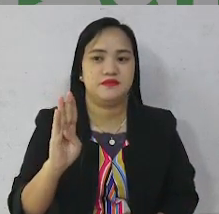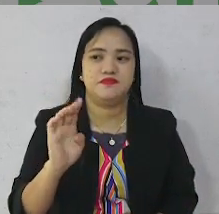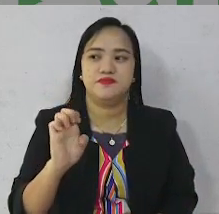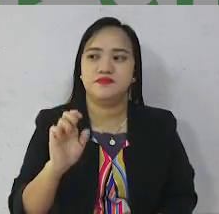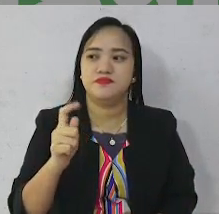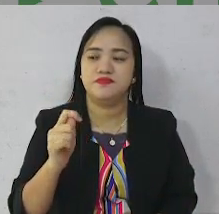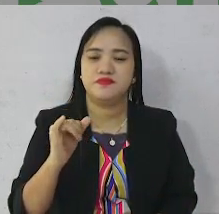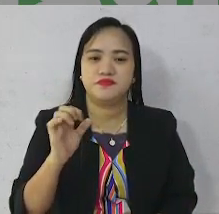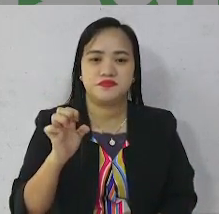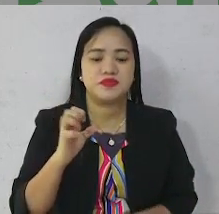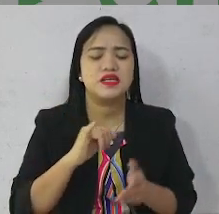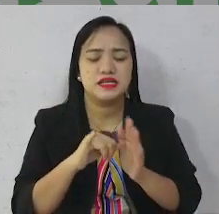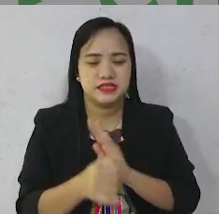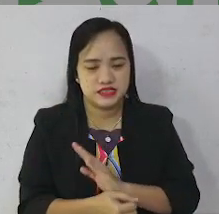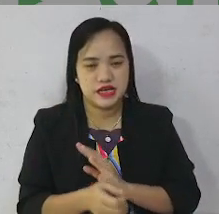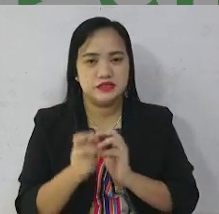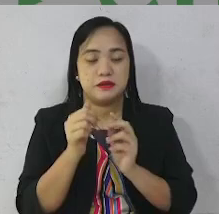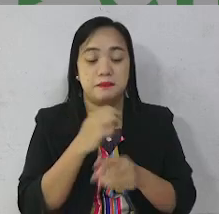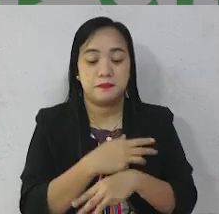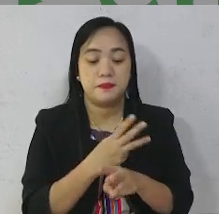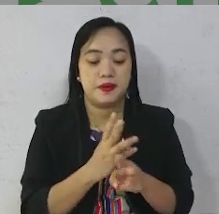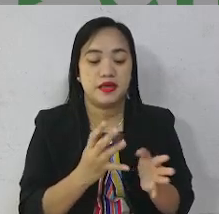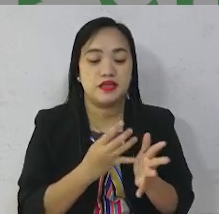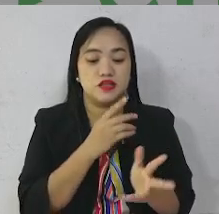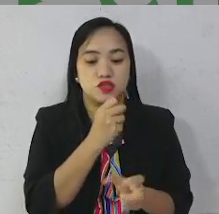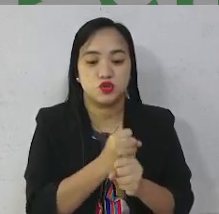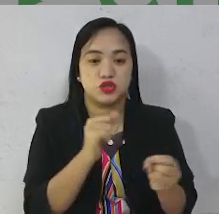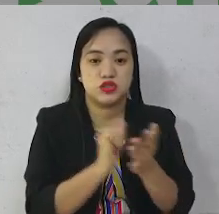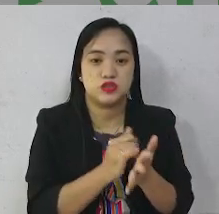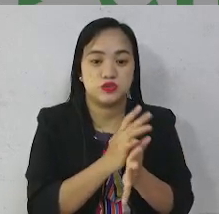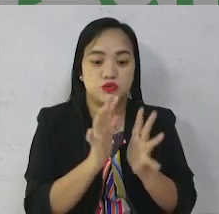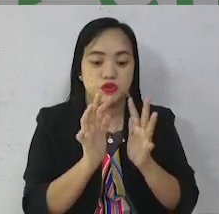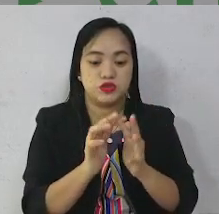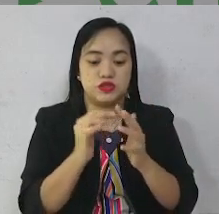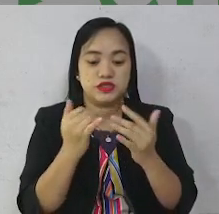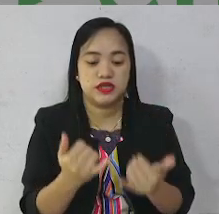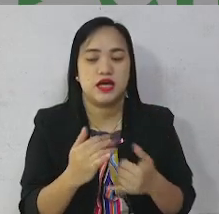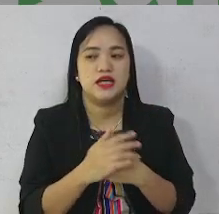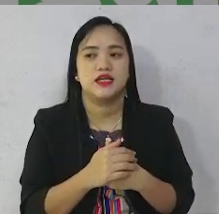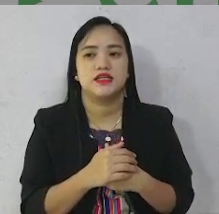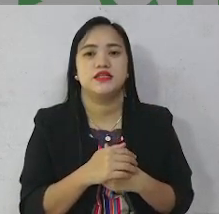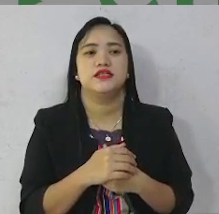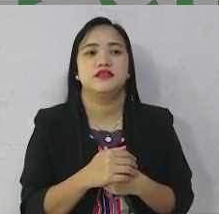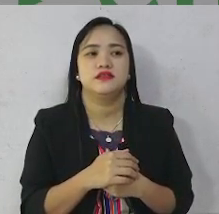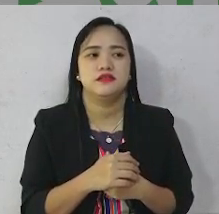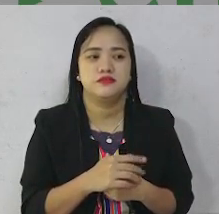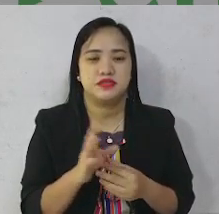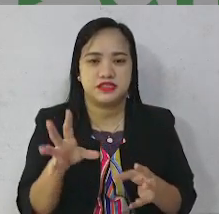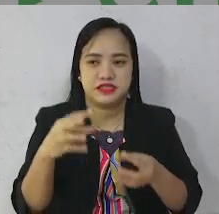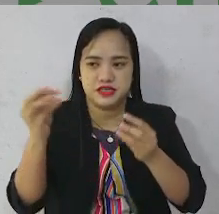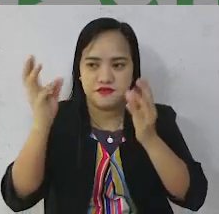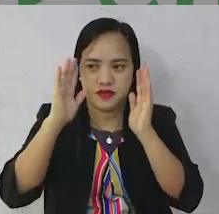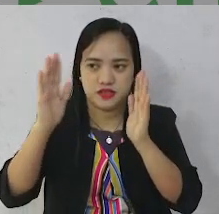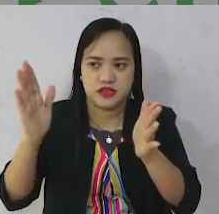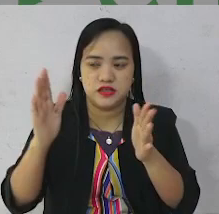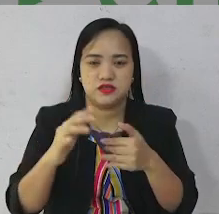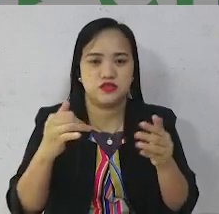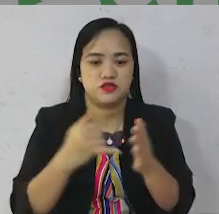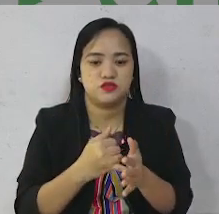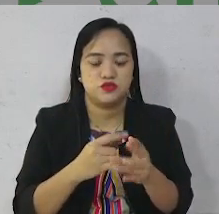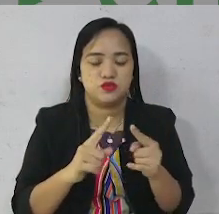Basta alagaan Basta oo alagaan gagamutin oo hindi yung Hwag papansinin pinapalawak